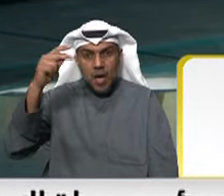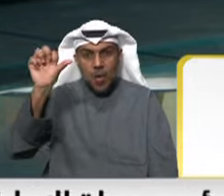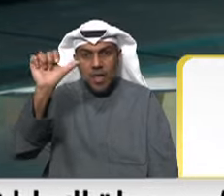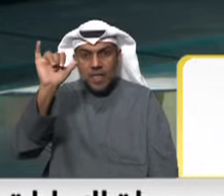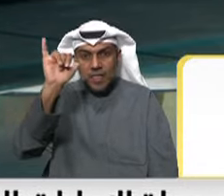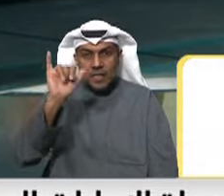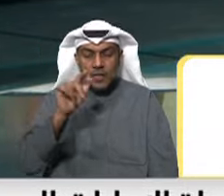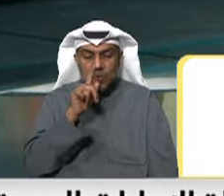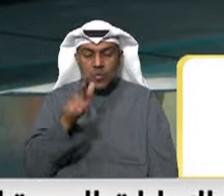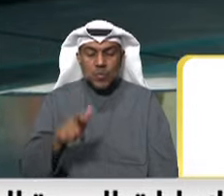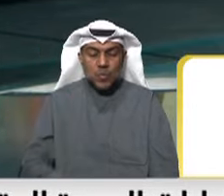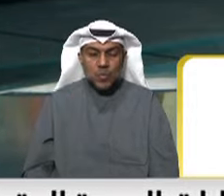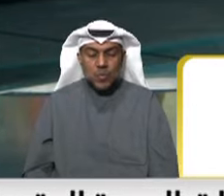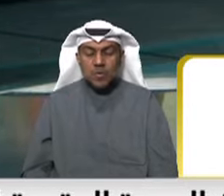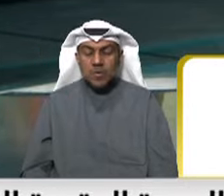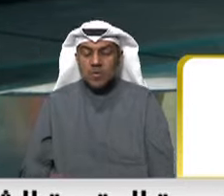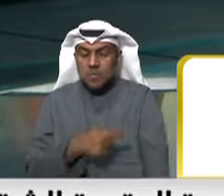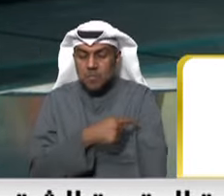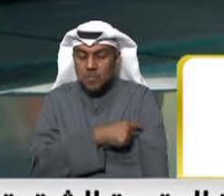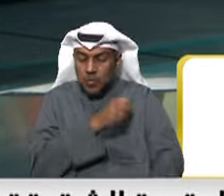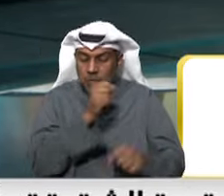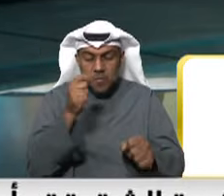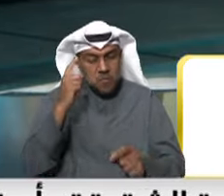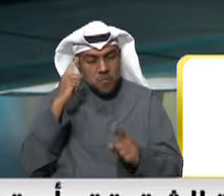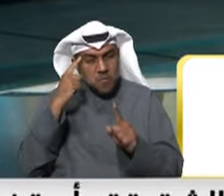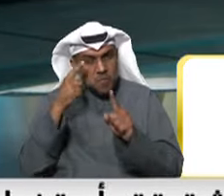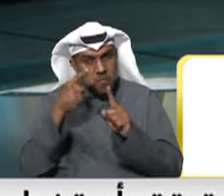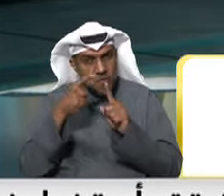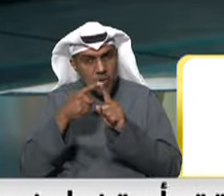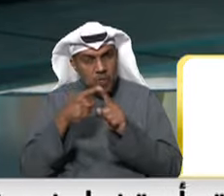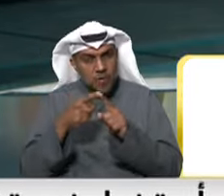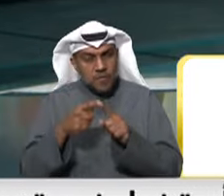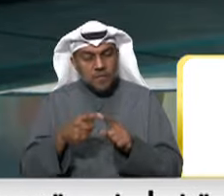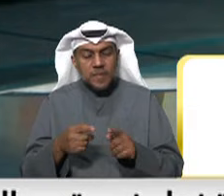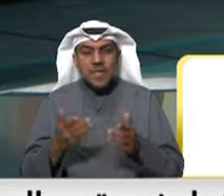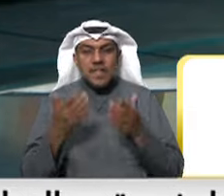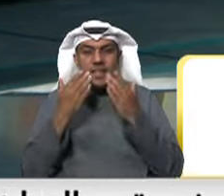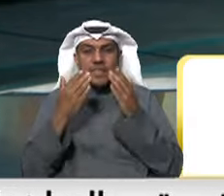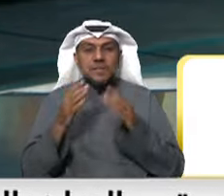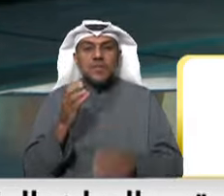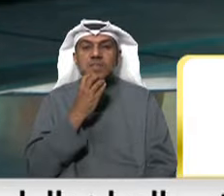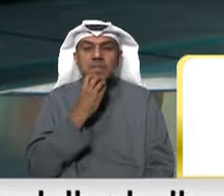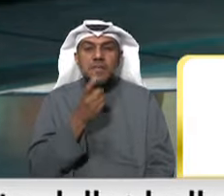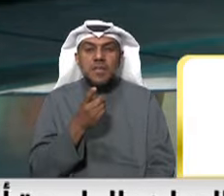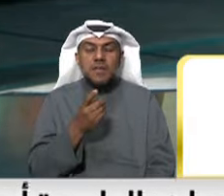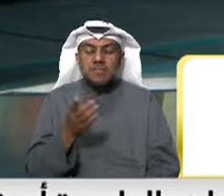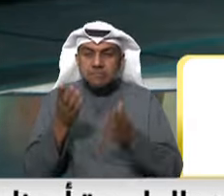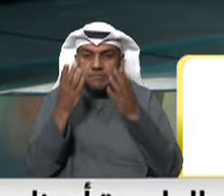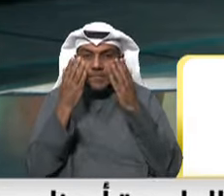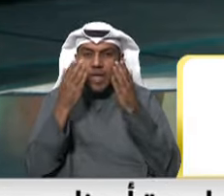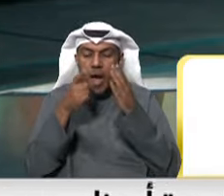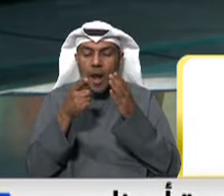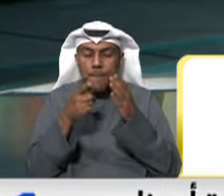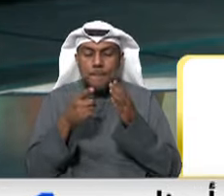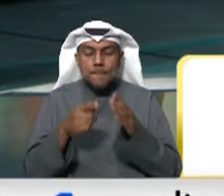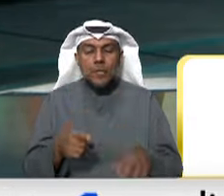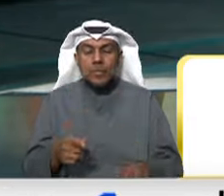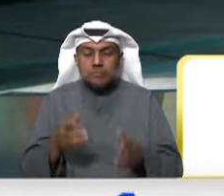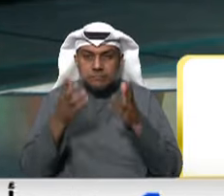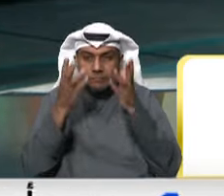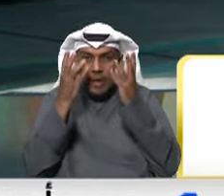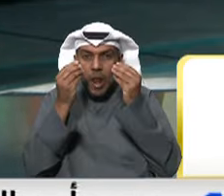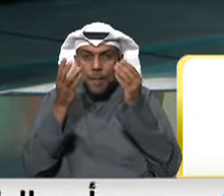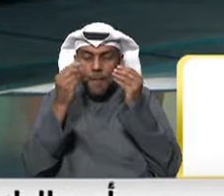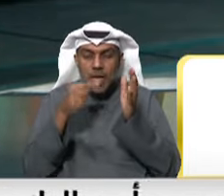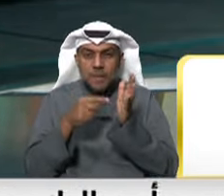الكبير يعتبر صرحا تعليميا لطلبة كلية الطب في جميع التخصصات، حيث يجدون فيه بيئة